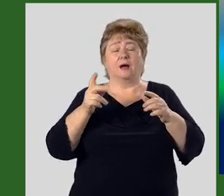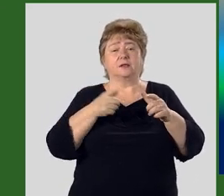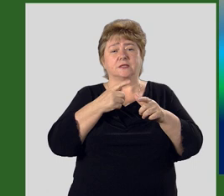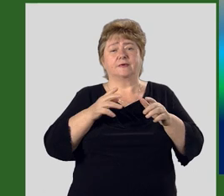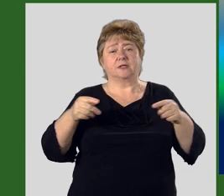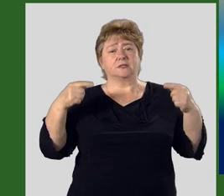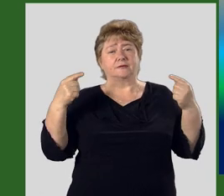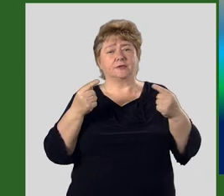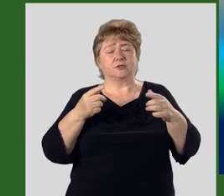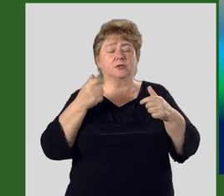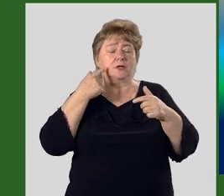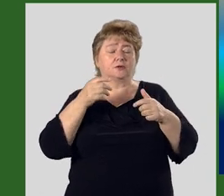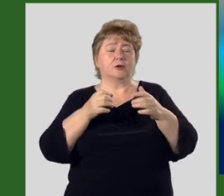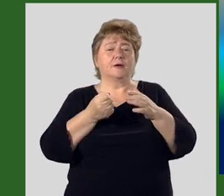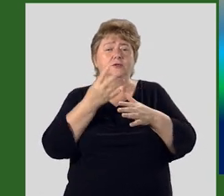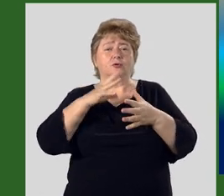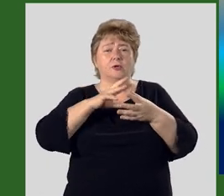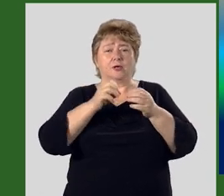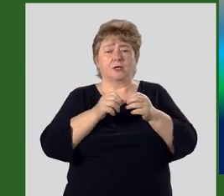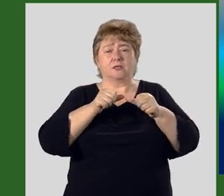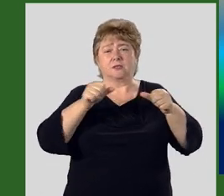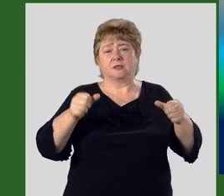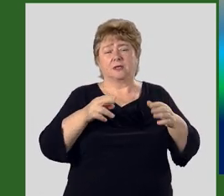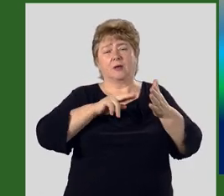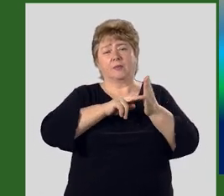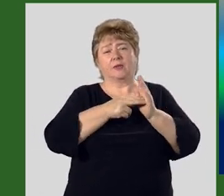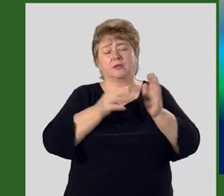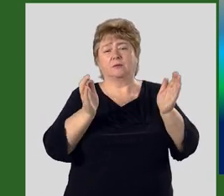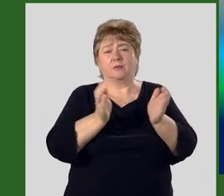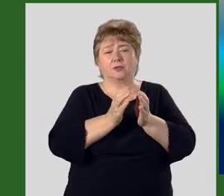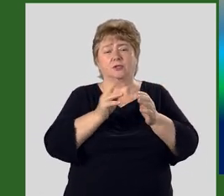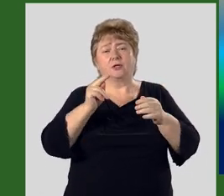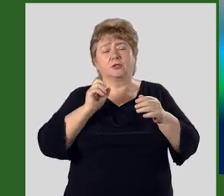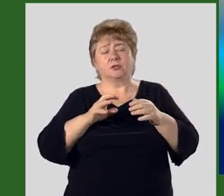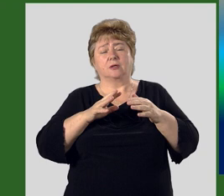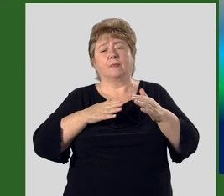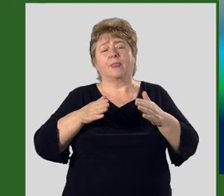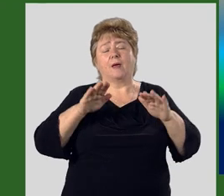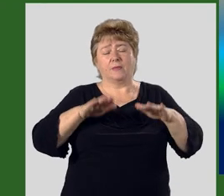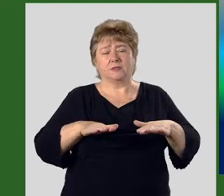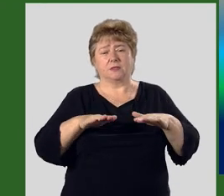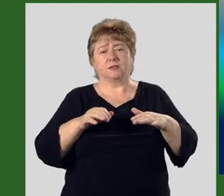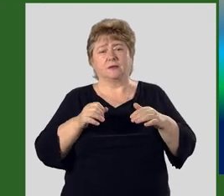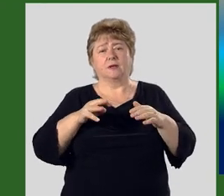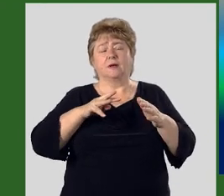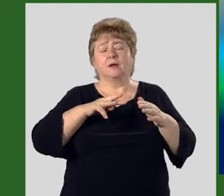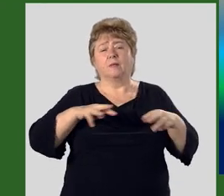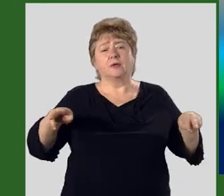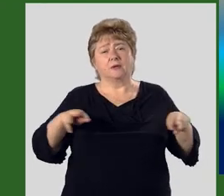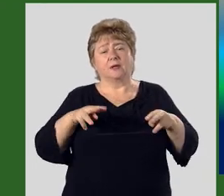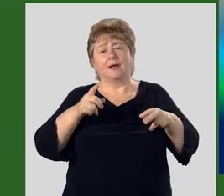величина, которая показывает, во сколько раз расстояние на плане меньше, чем на местности?